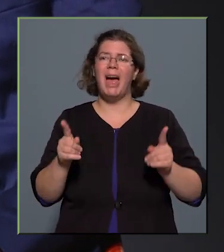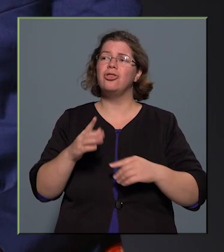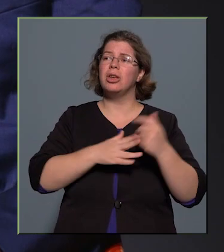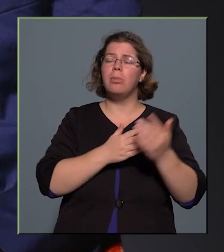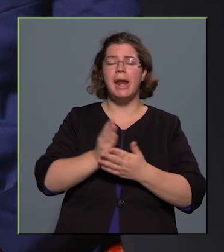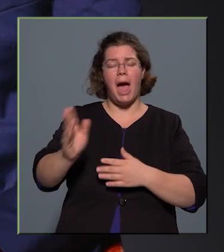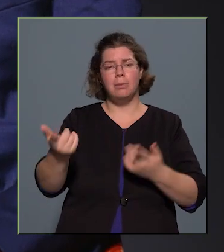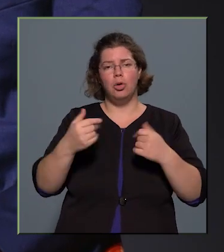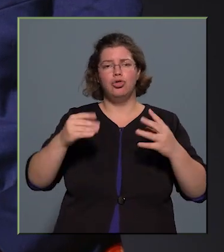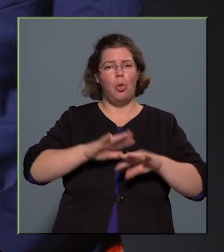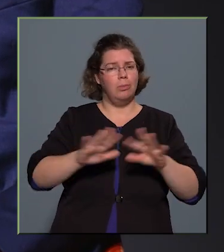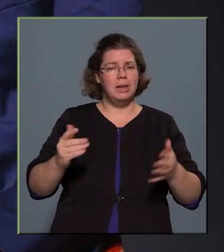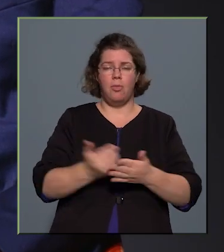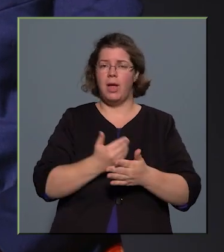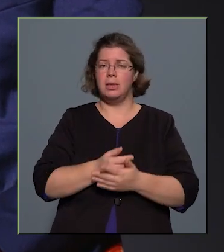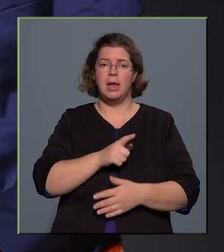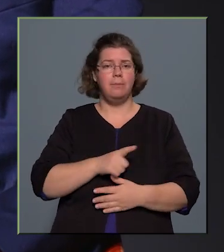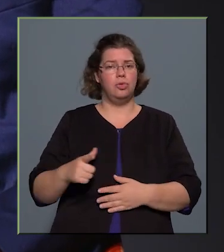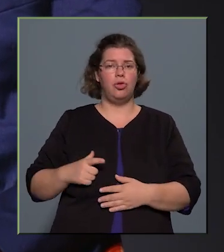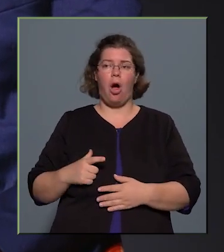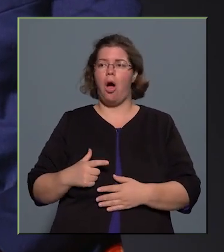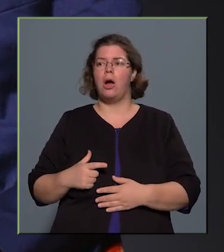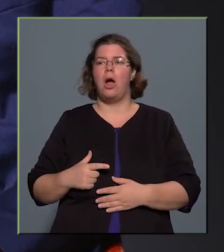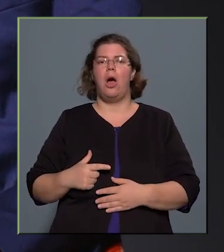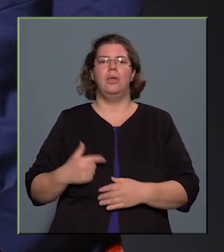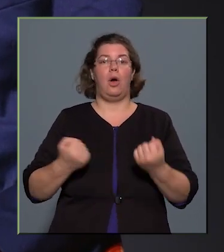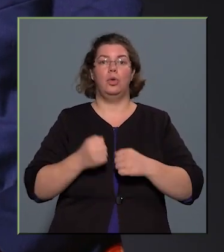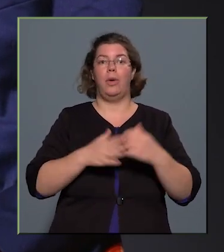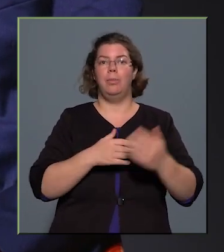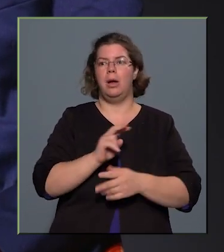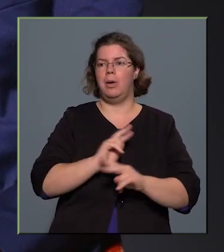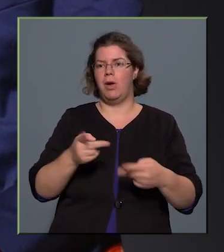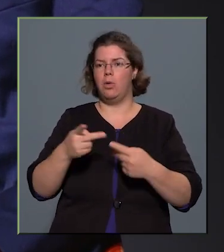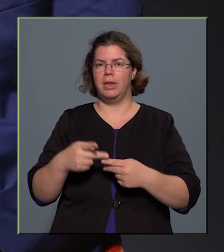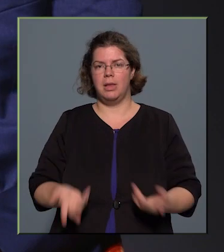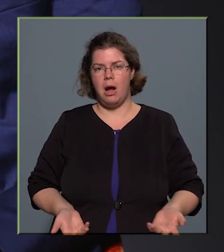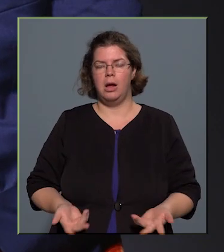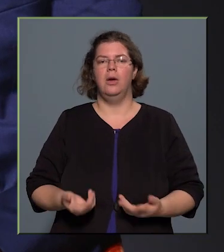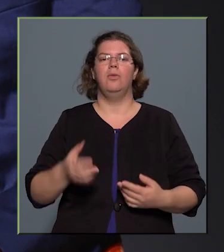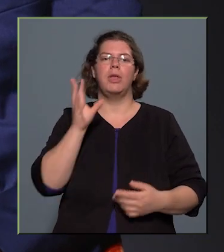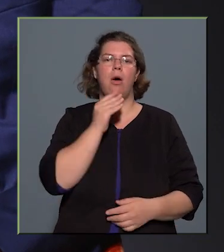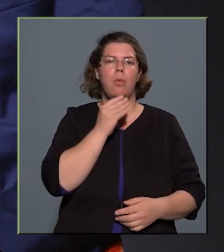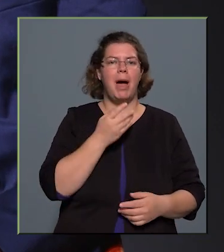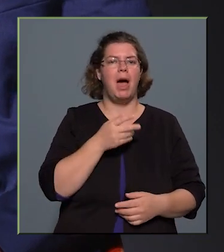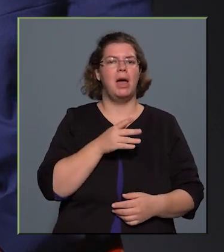minden felhasználható. Logisztika nem csak az autóiparban van például, vagy nem tudom, a human resource-nak a kezelése nem